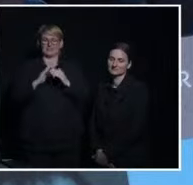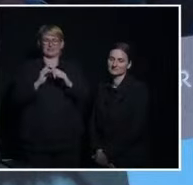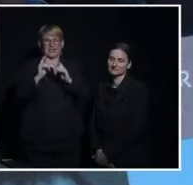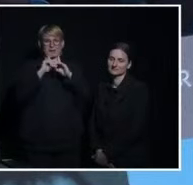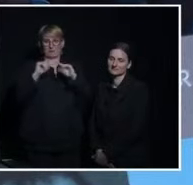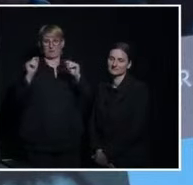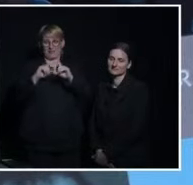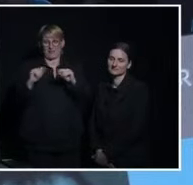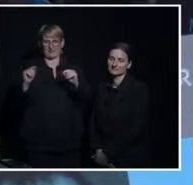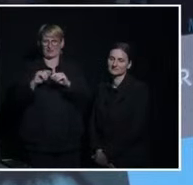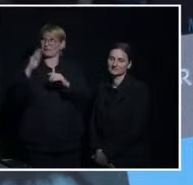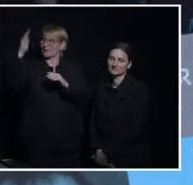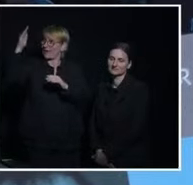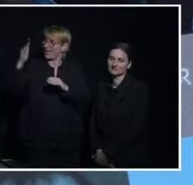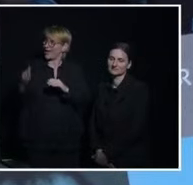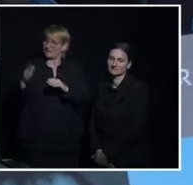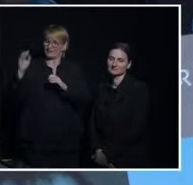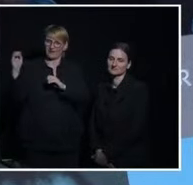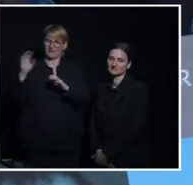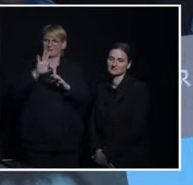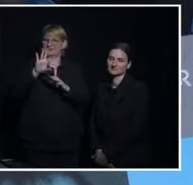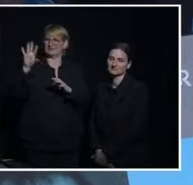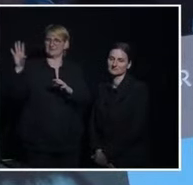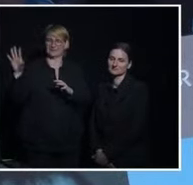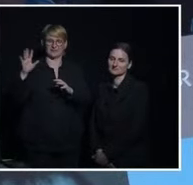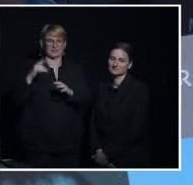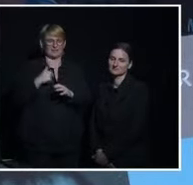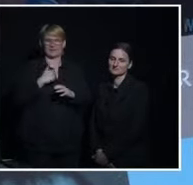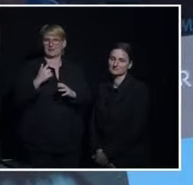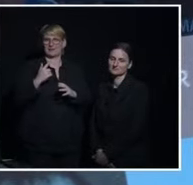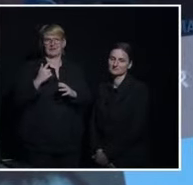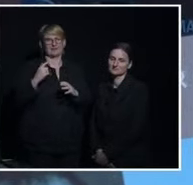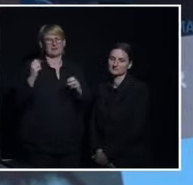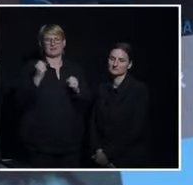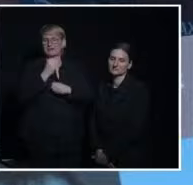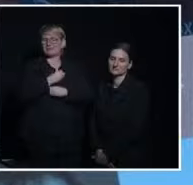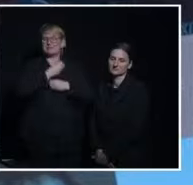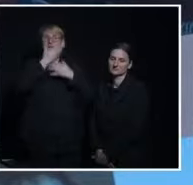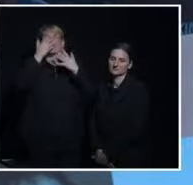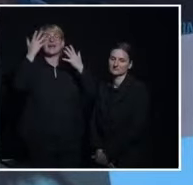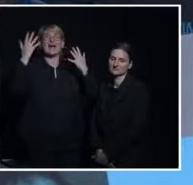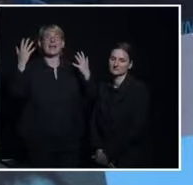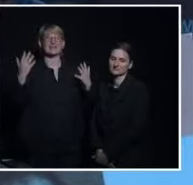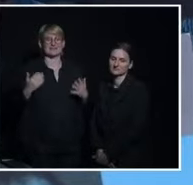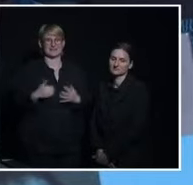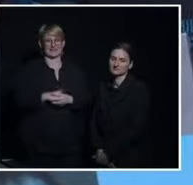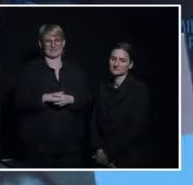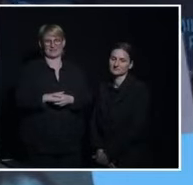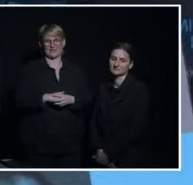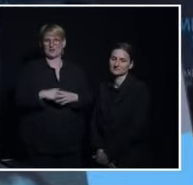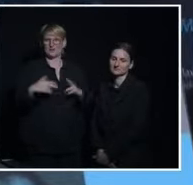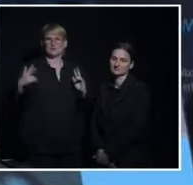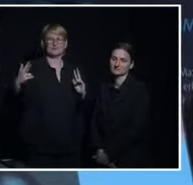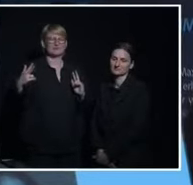Bilder gesehen auf der Leinwand hier. Ich bin ganz begeistert und bin wirklich,